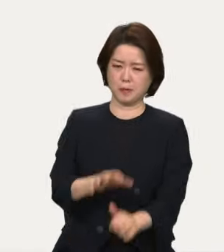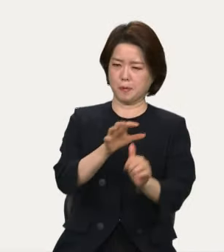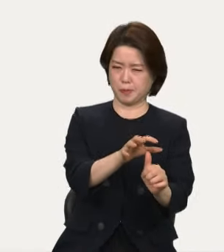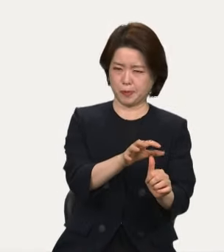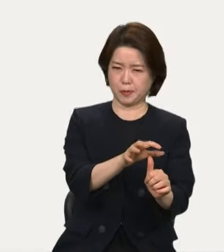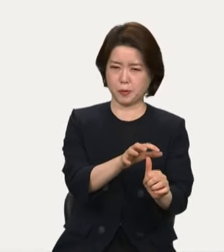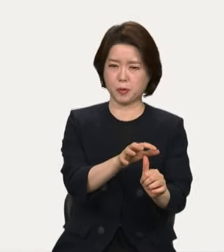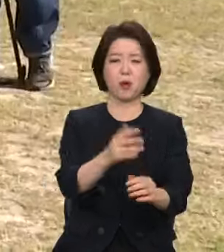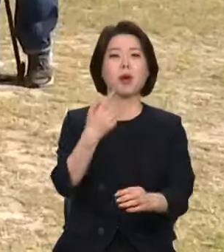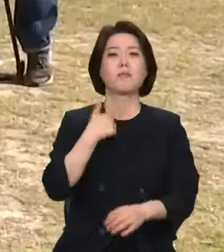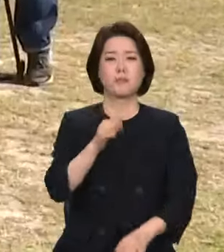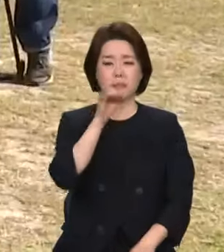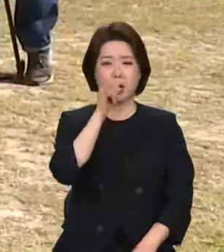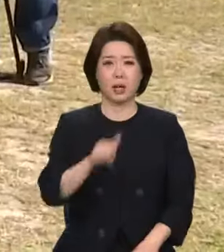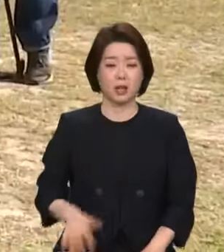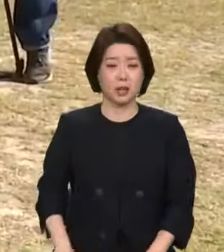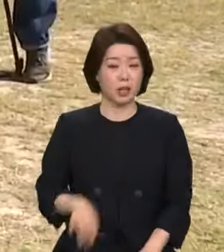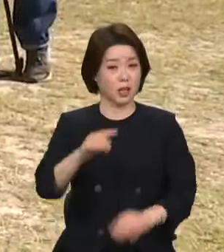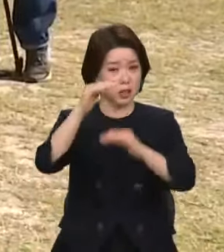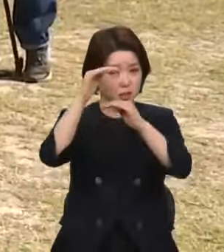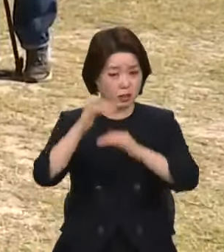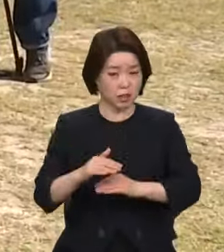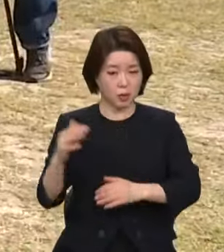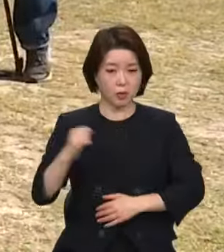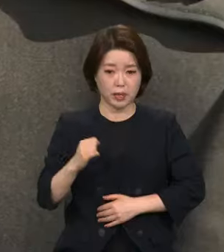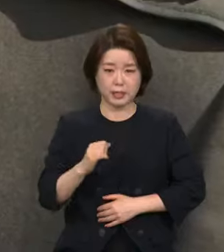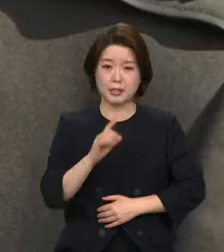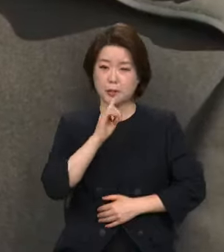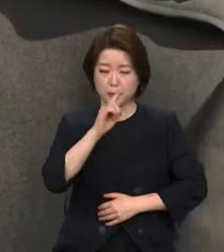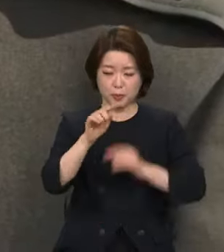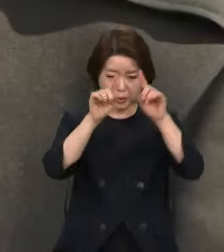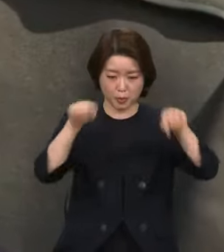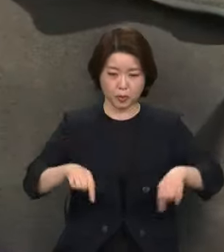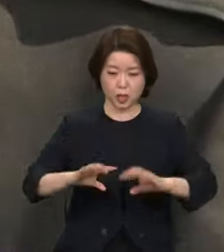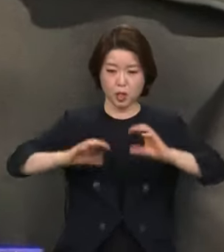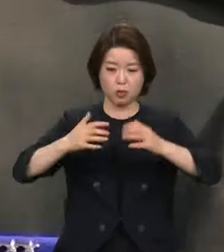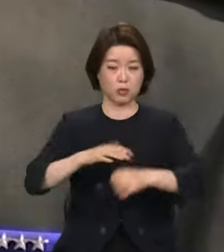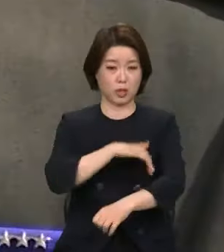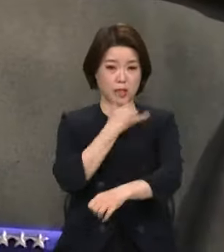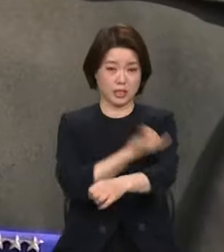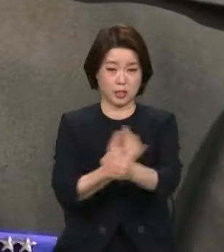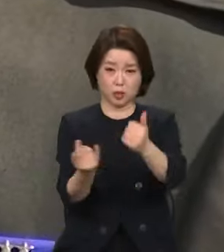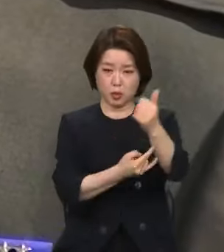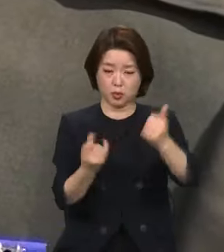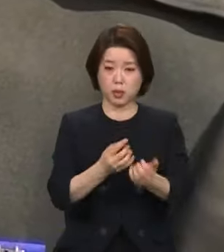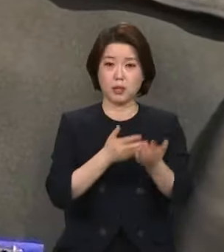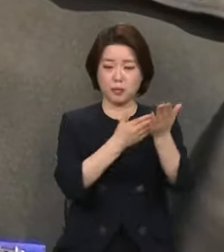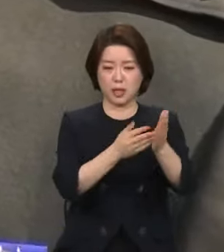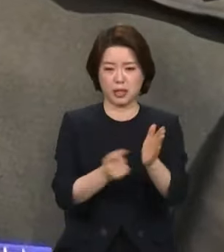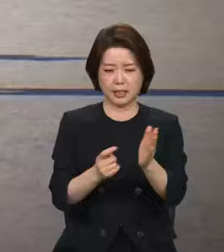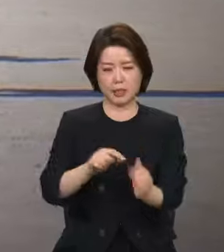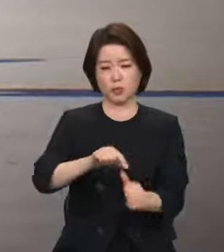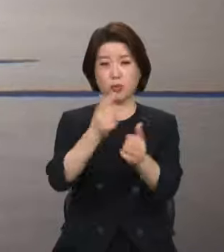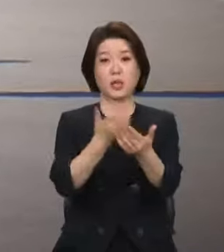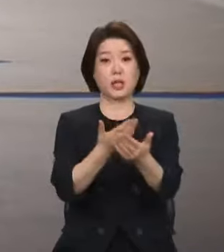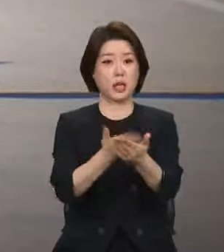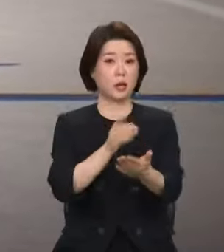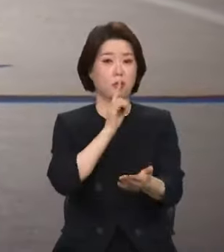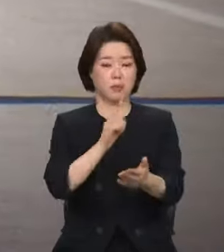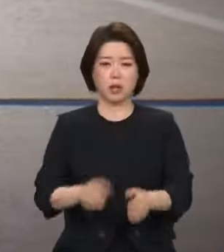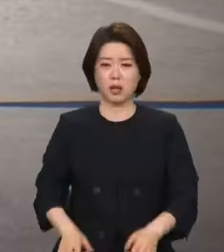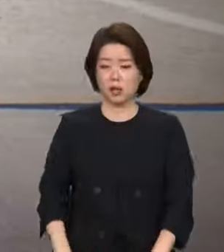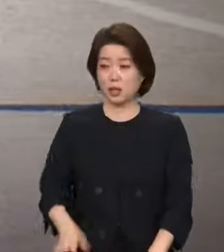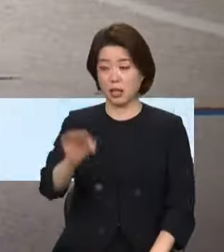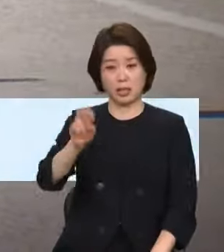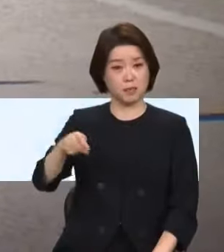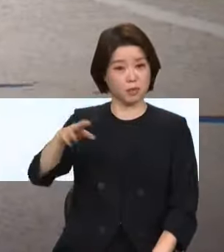고립시켰다고 주장했습니다. 이러한 내용이 담긴 진정서를 국가인권위에 제출하며 긴급 구제도 신청했습니다. 반면